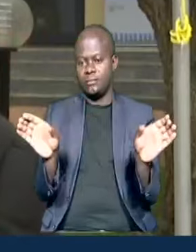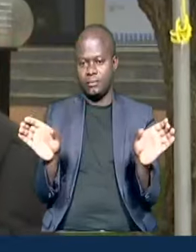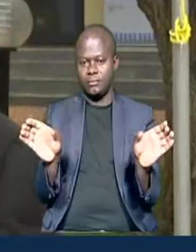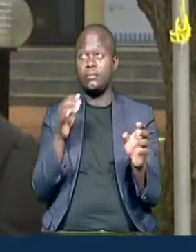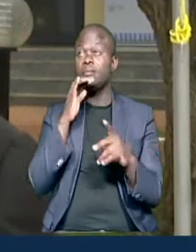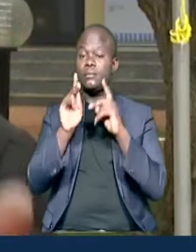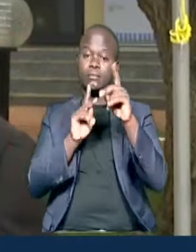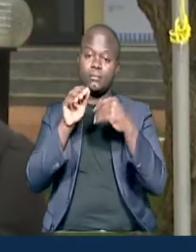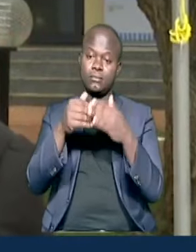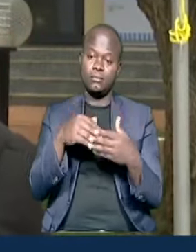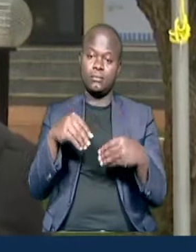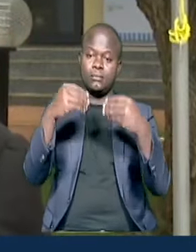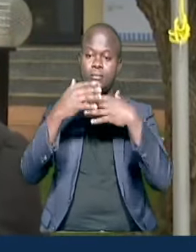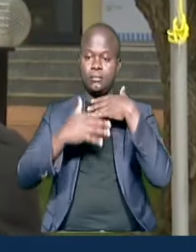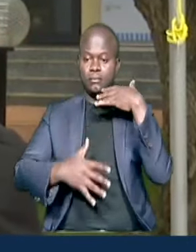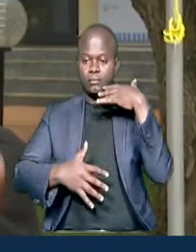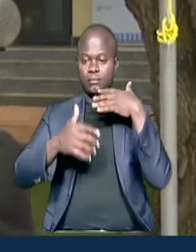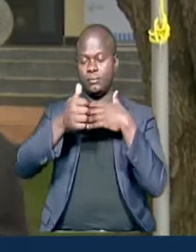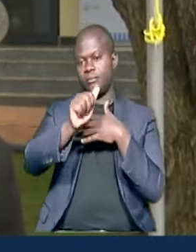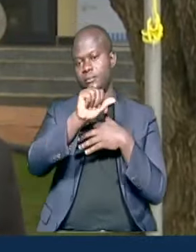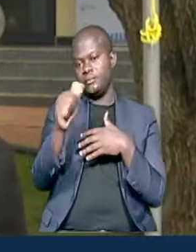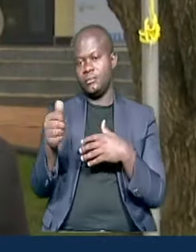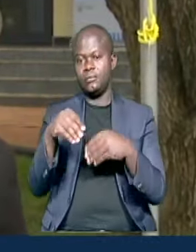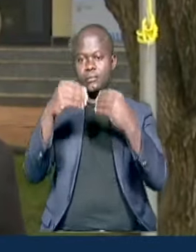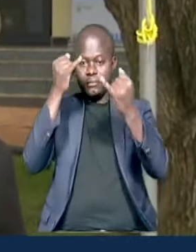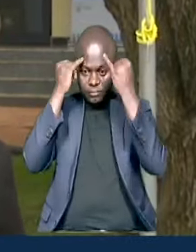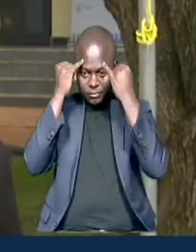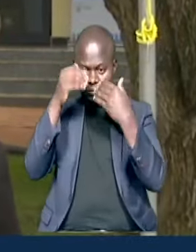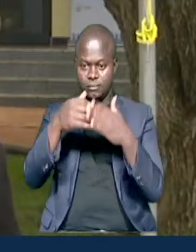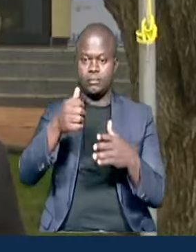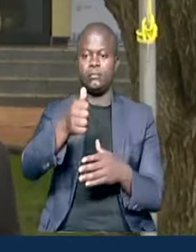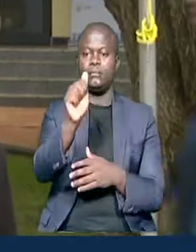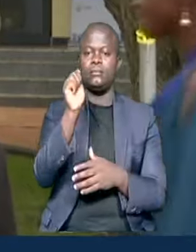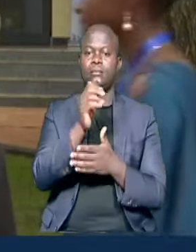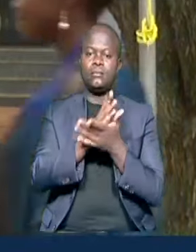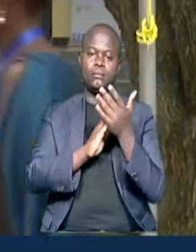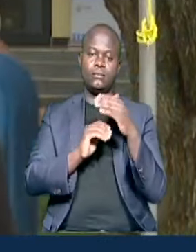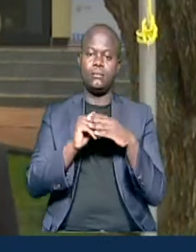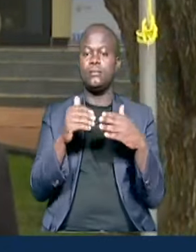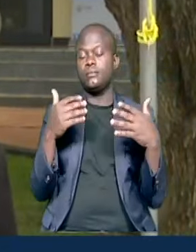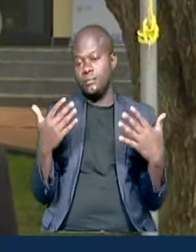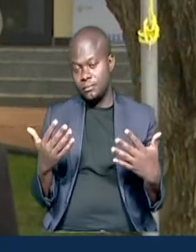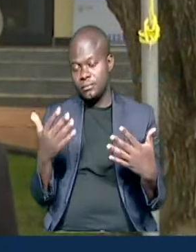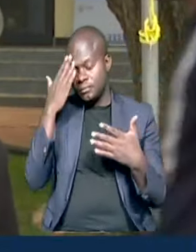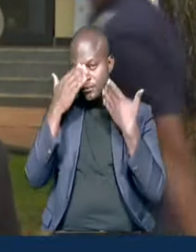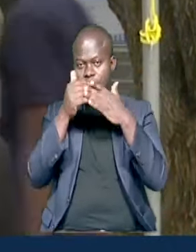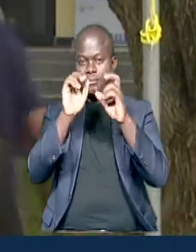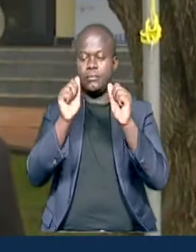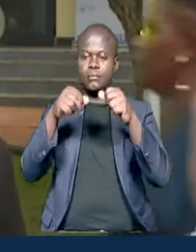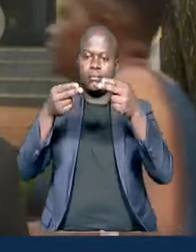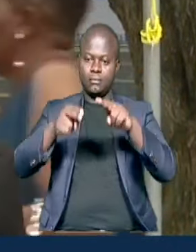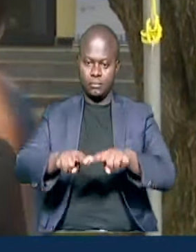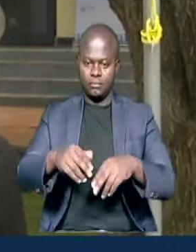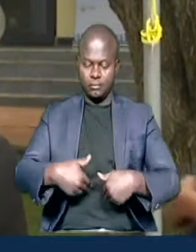hari abantu batanze amaraso abandi batanga ibitekerezo byabo bamwe baranabizira kugira ngo bibeho urubyiruko